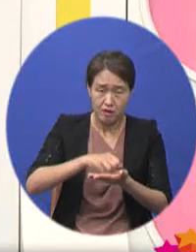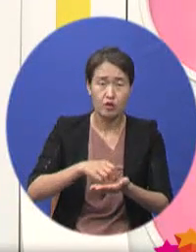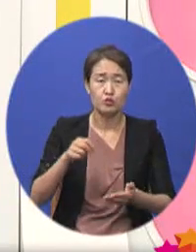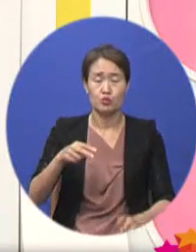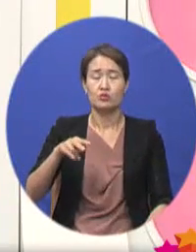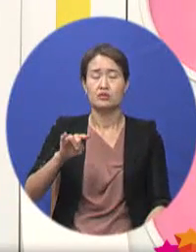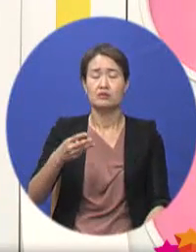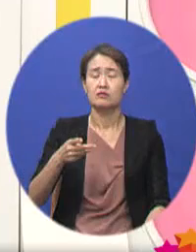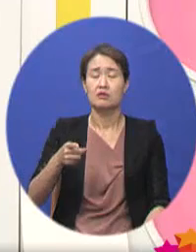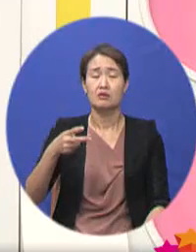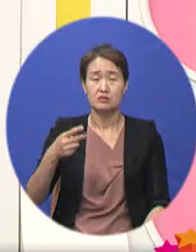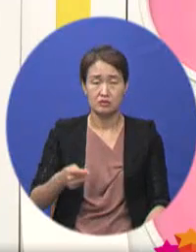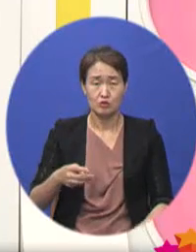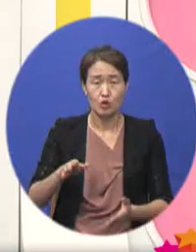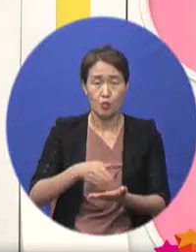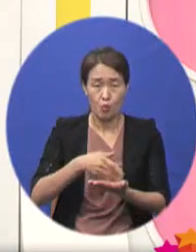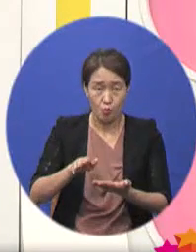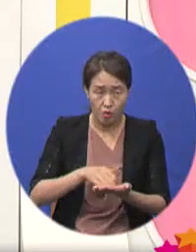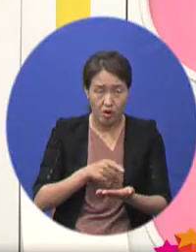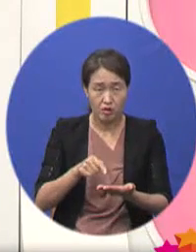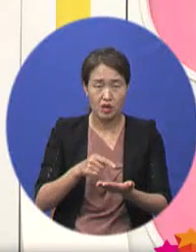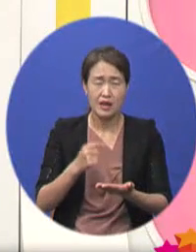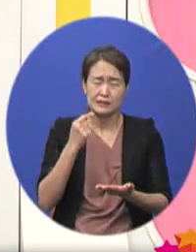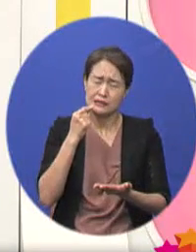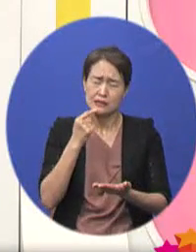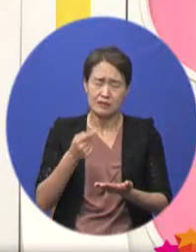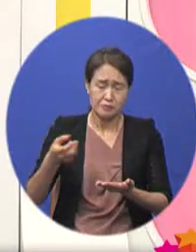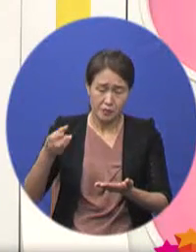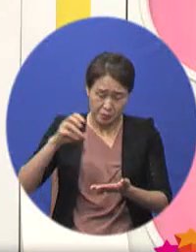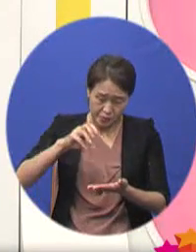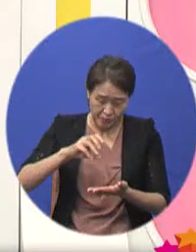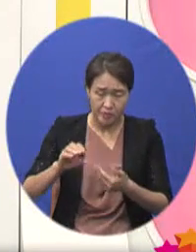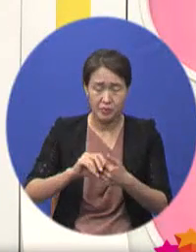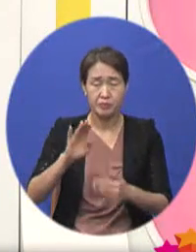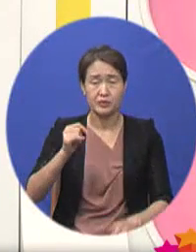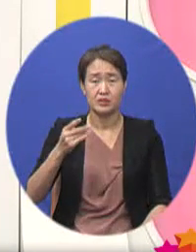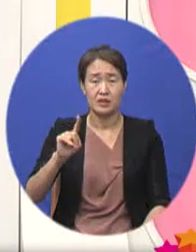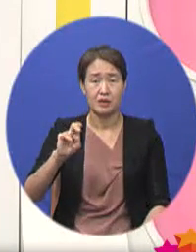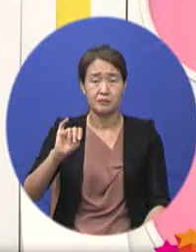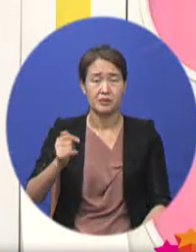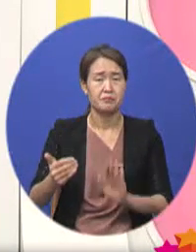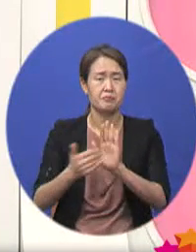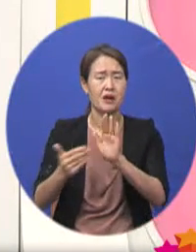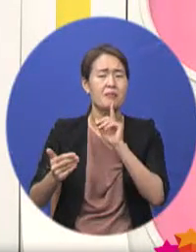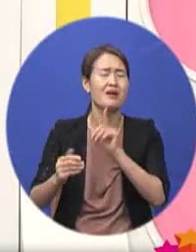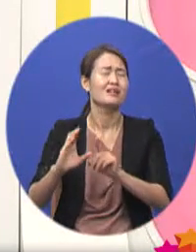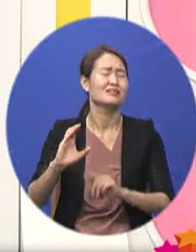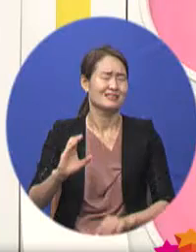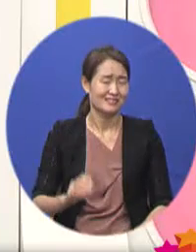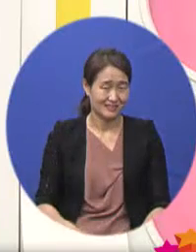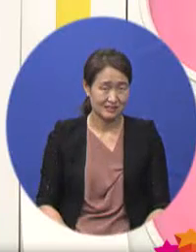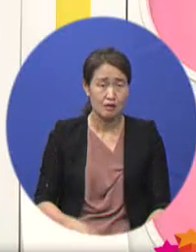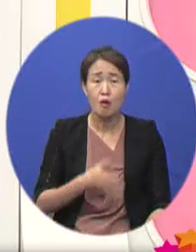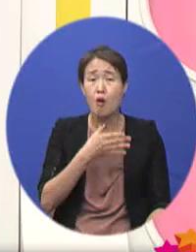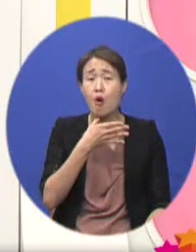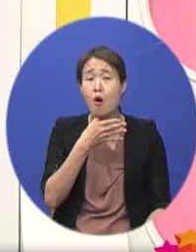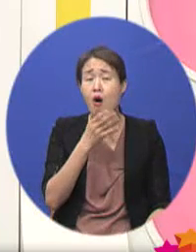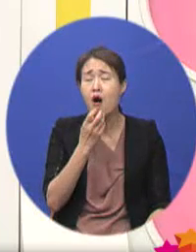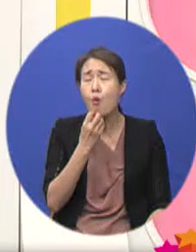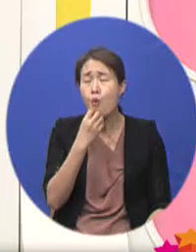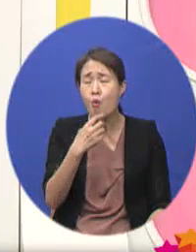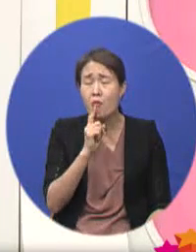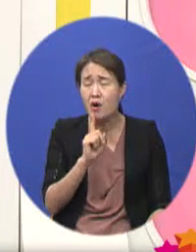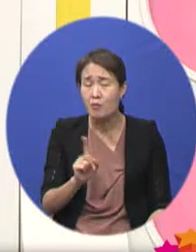여기에 식초를 살짝 곁들이면은 비타민C가 파괴되는 것을 막아준다고 합니다. 야. 자, 늙은 오이라고도 불리는 이것은 무엇일까요? 네.